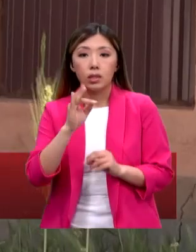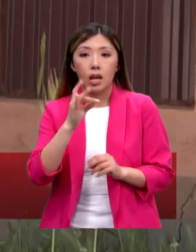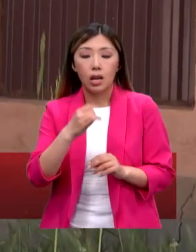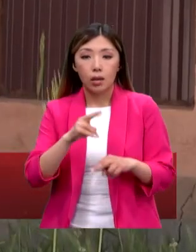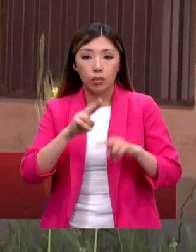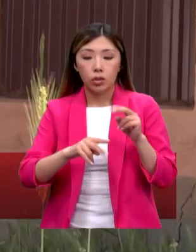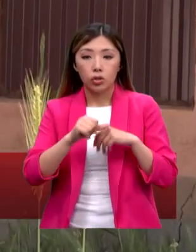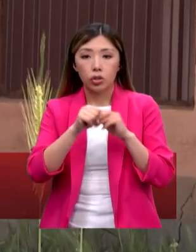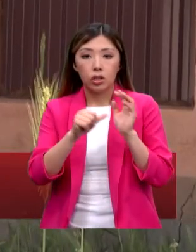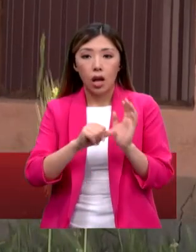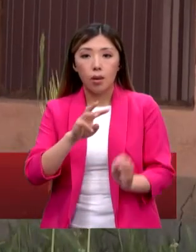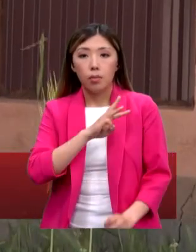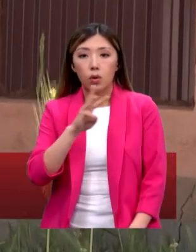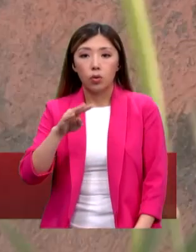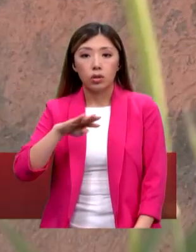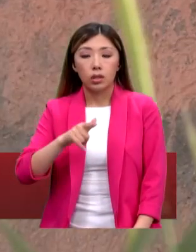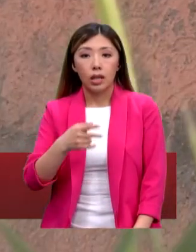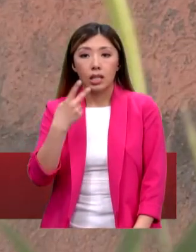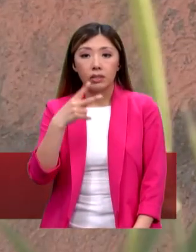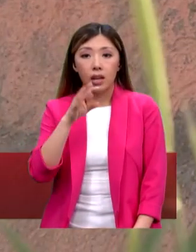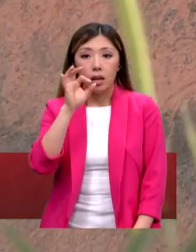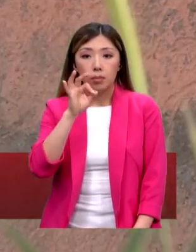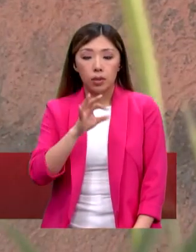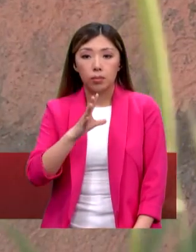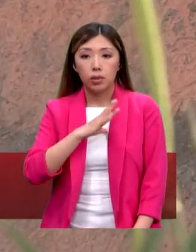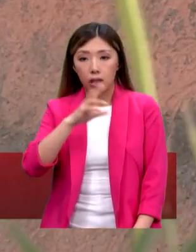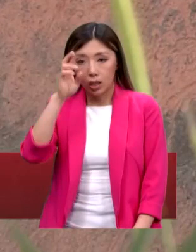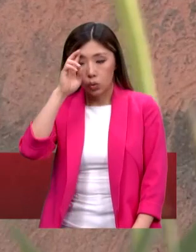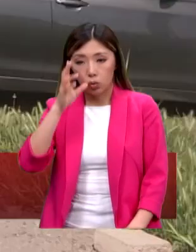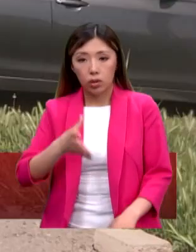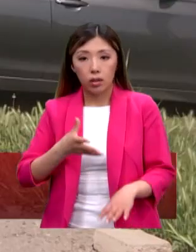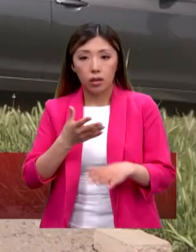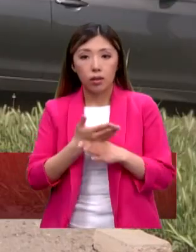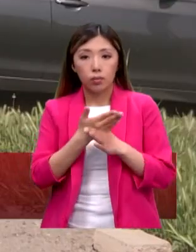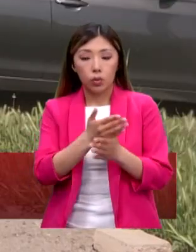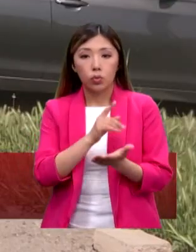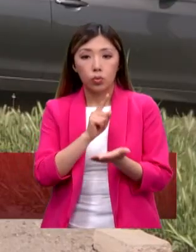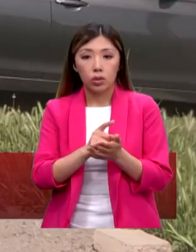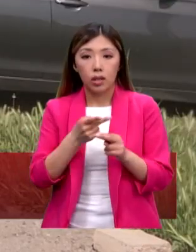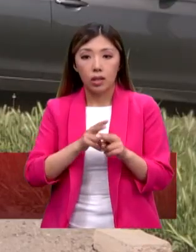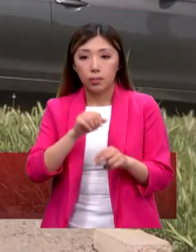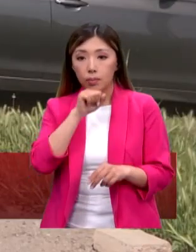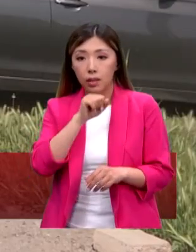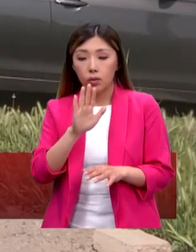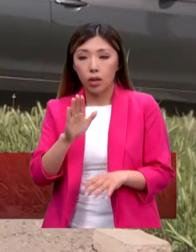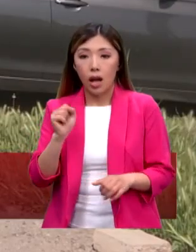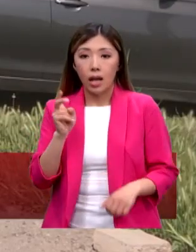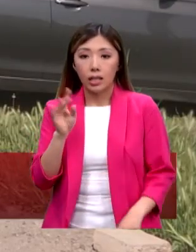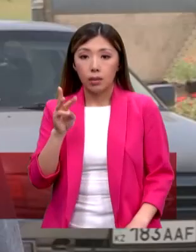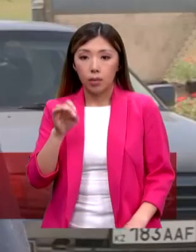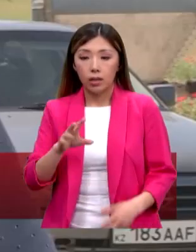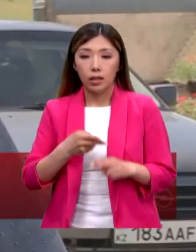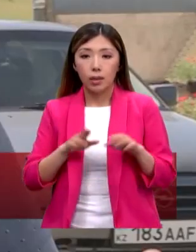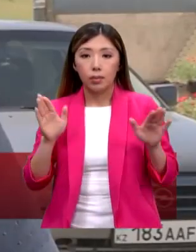16 миллионов тенге. Причем 20% от этой суммы просубсидировало государство. К тому же за счет акимата к этой птицеферме должны